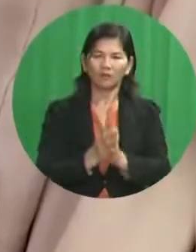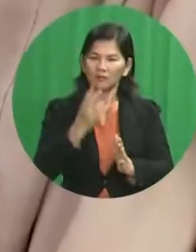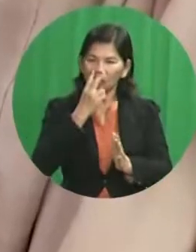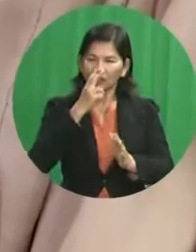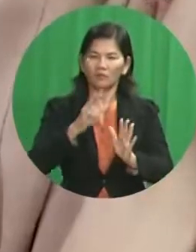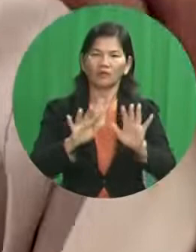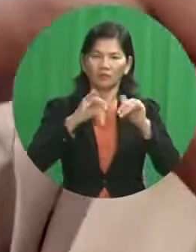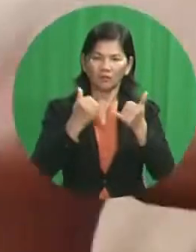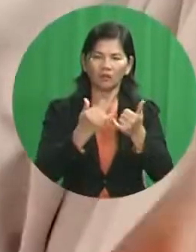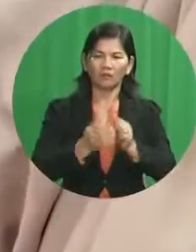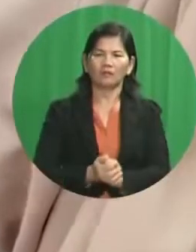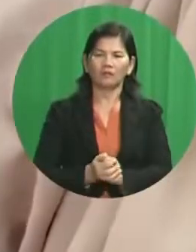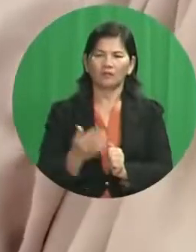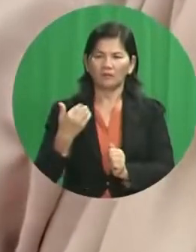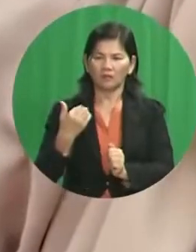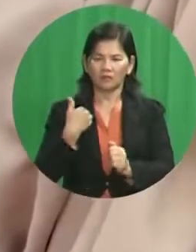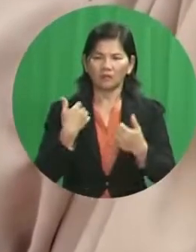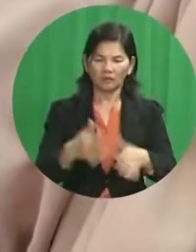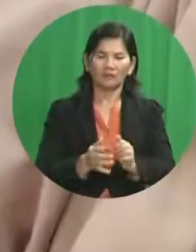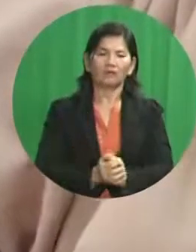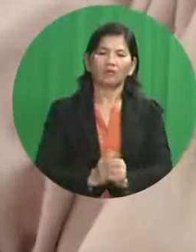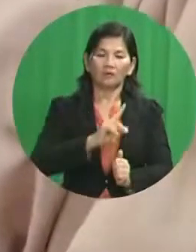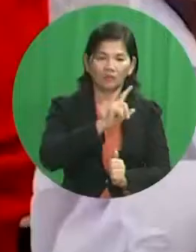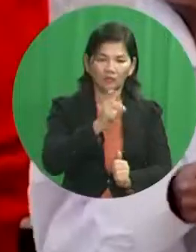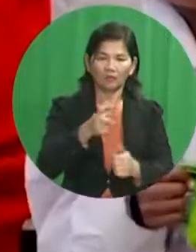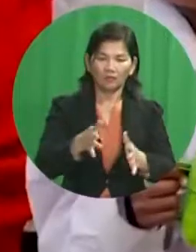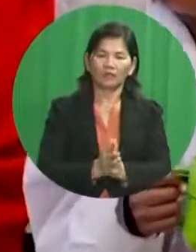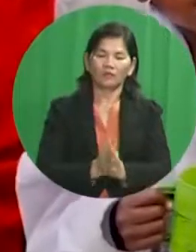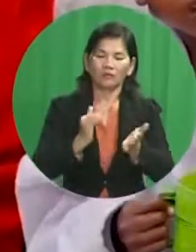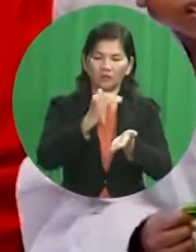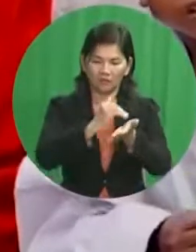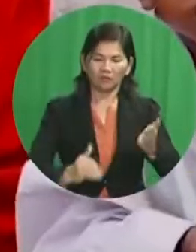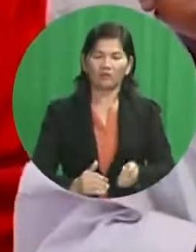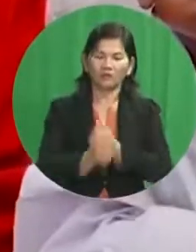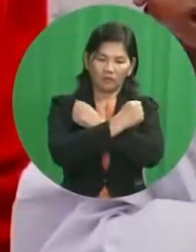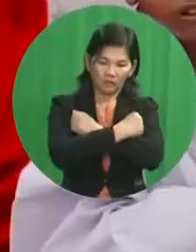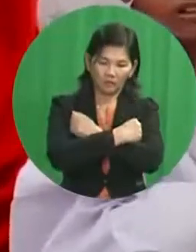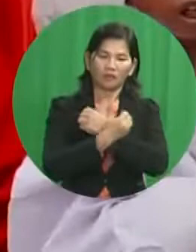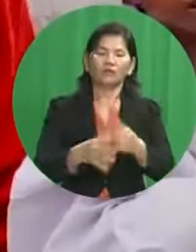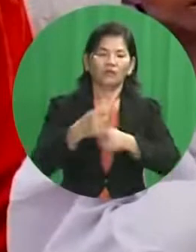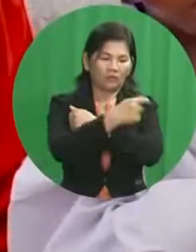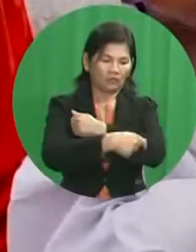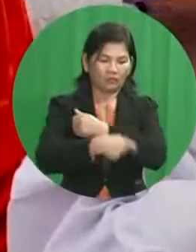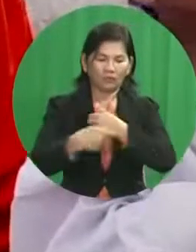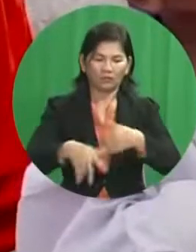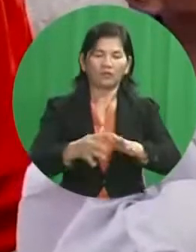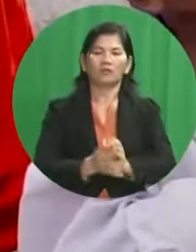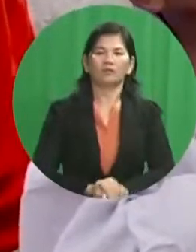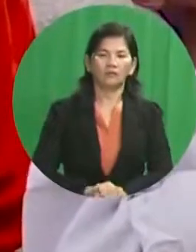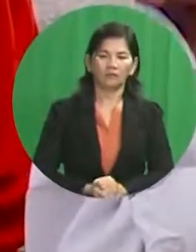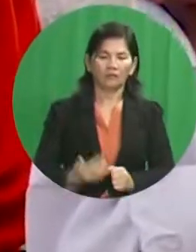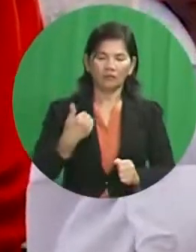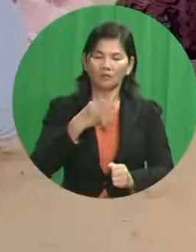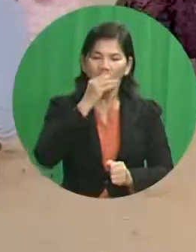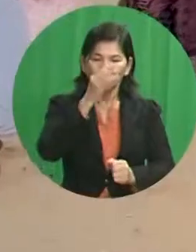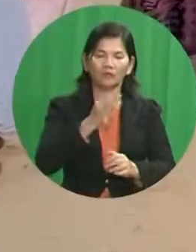សមាជិកគ្រួសាររបស់ពួកគេរហូតដល់ពេលស្លាប់និងបានបន្សល់ទុកមនុស្សជាទីស្រឡាញ់ដែលងាយរងគ្រោះនៅពីក្រោយផងដែរនេះបើ